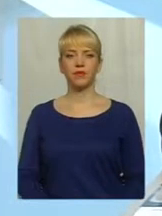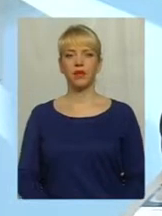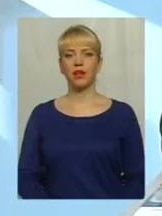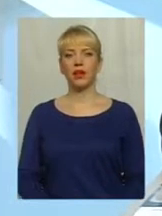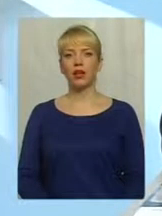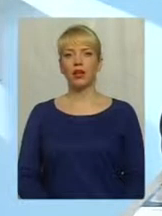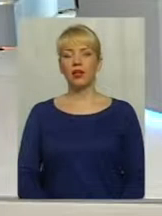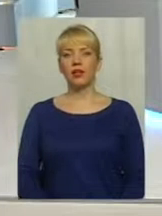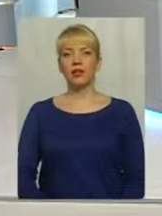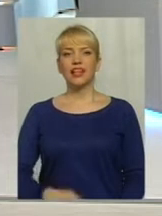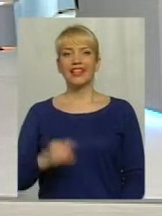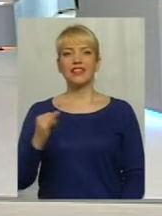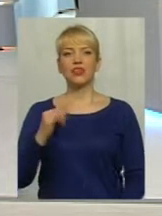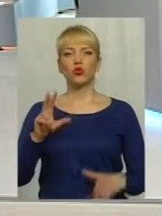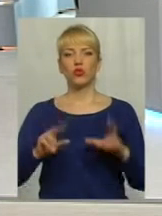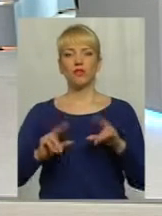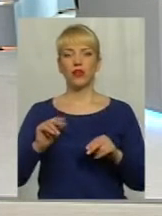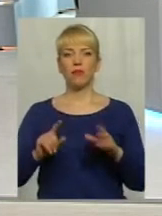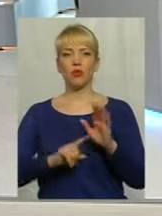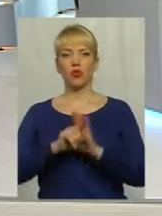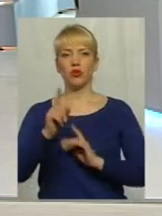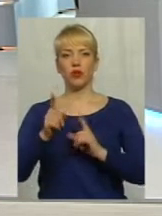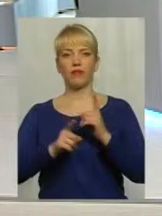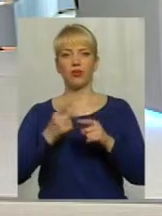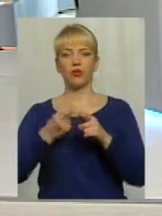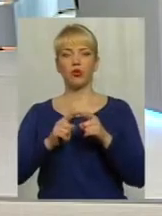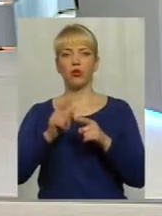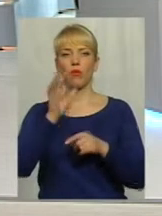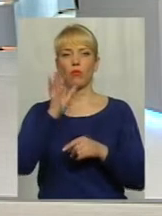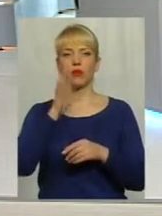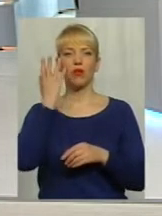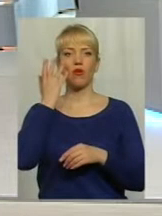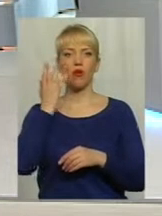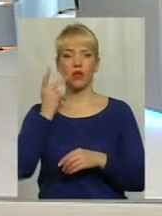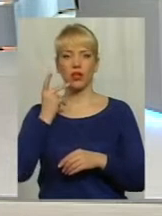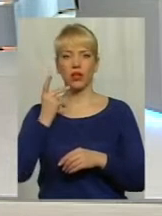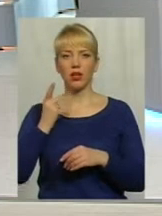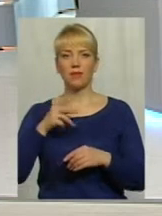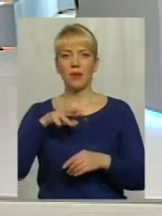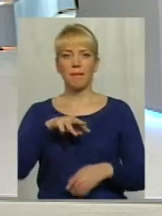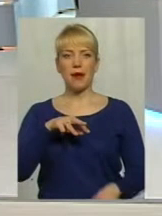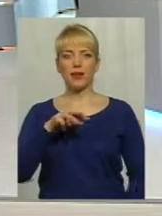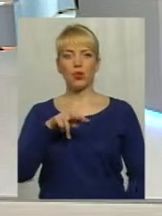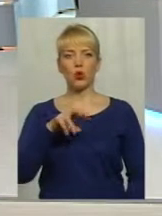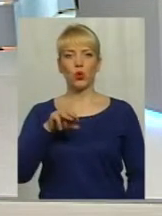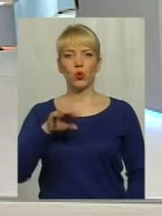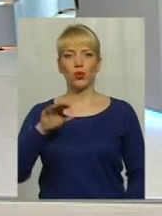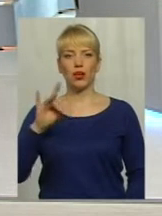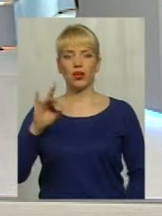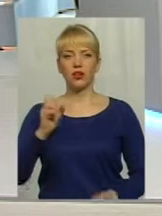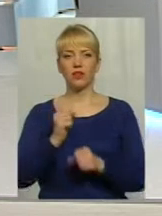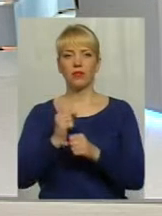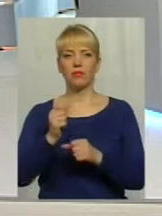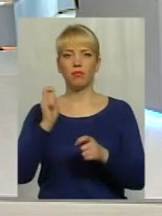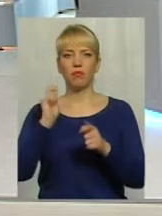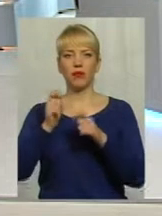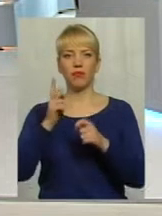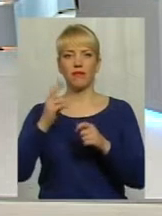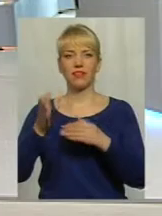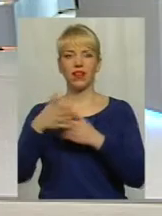Дякую. Історично вважається початком інформації той момент, коли Мартін Лютер прибив на двері